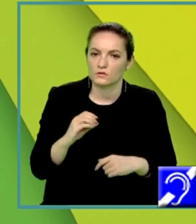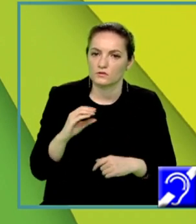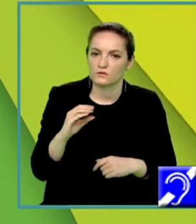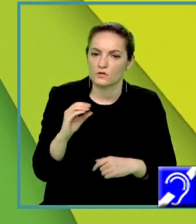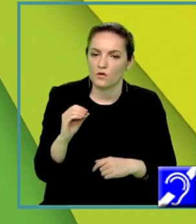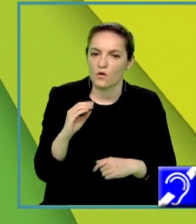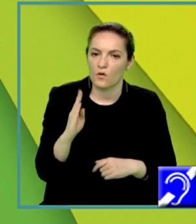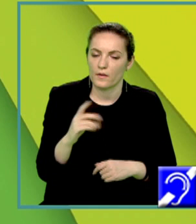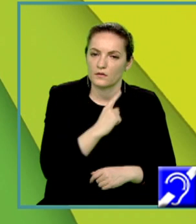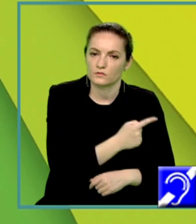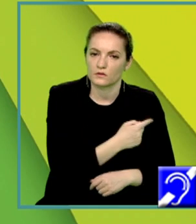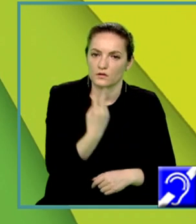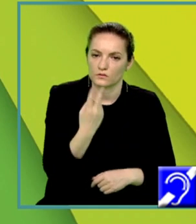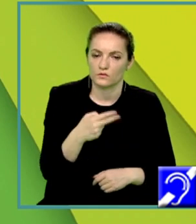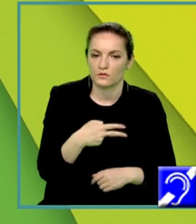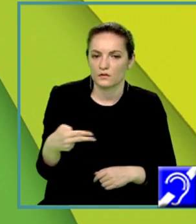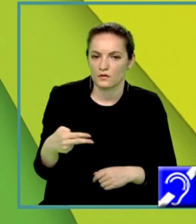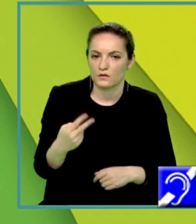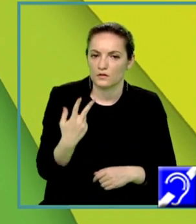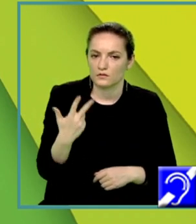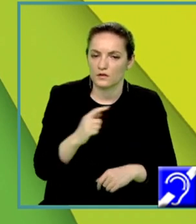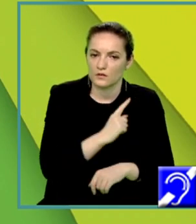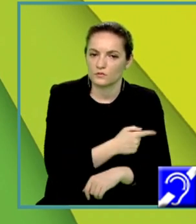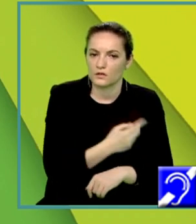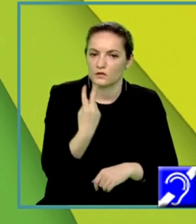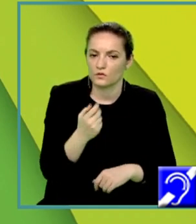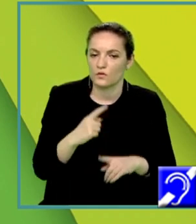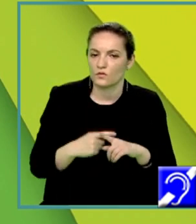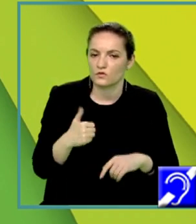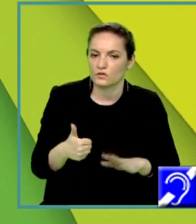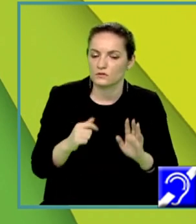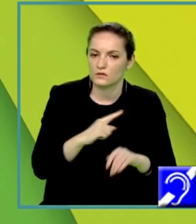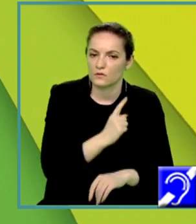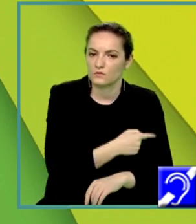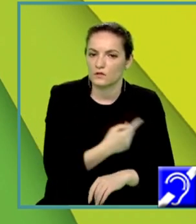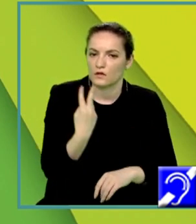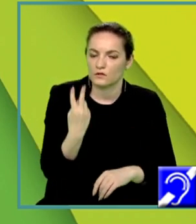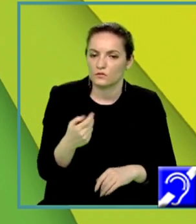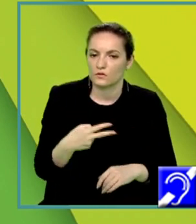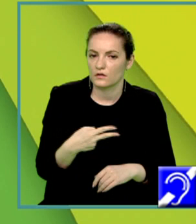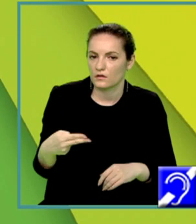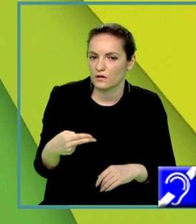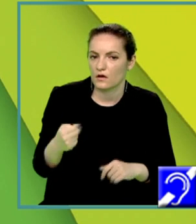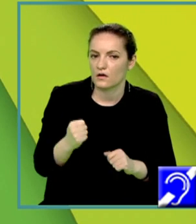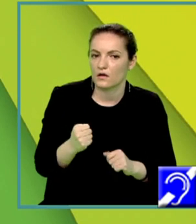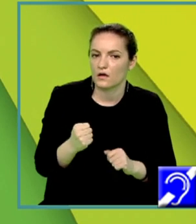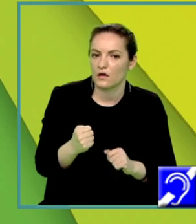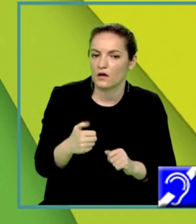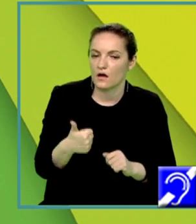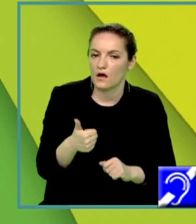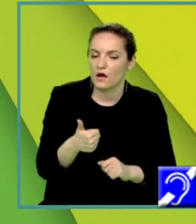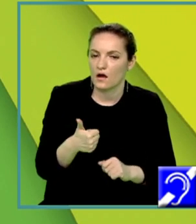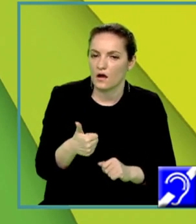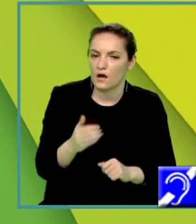pătrat egal cu 3 la a doua plus 6 la a doua, de unde vom obține că AB la a doua egal cu 45,